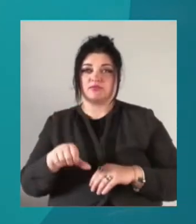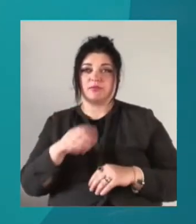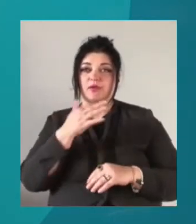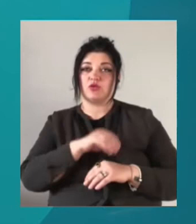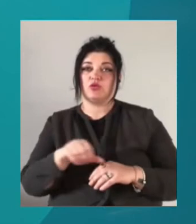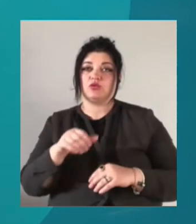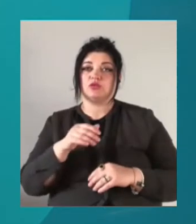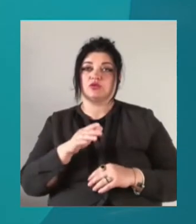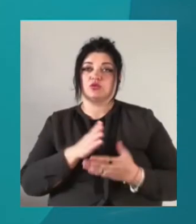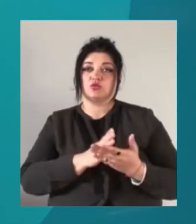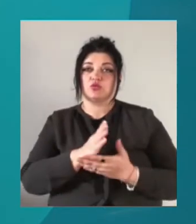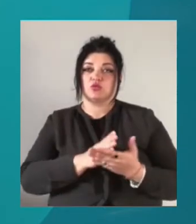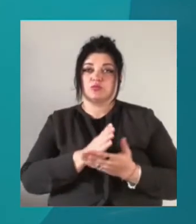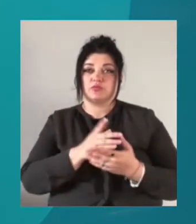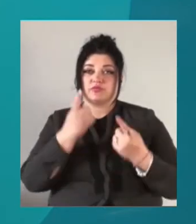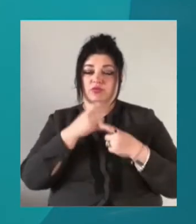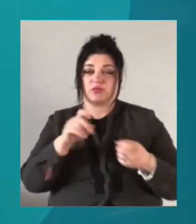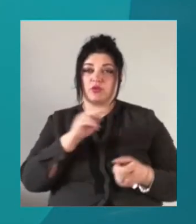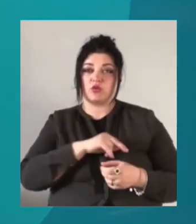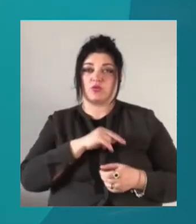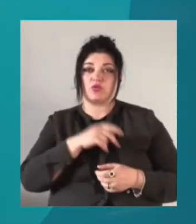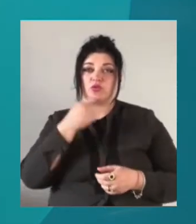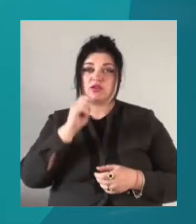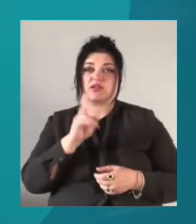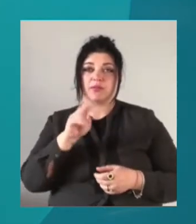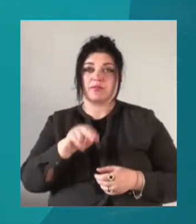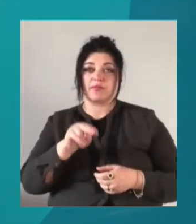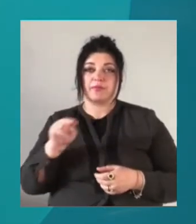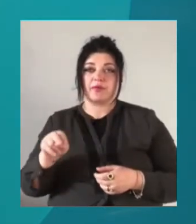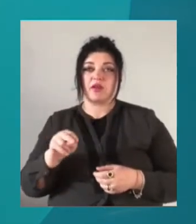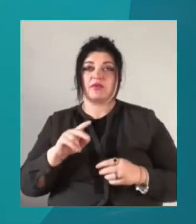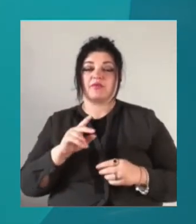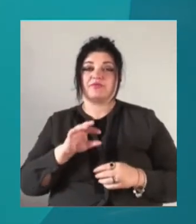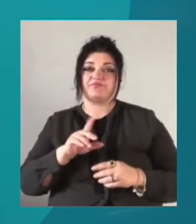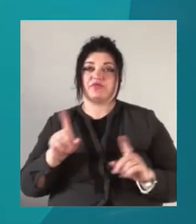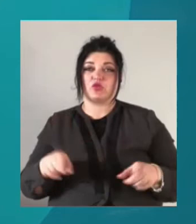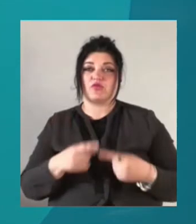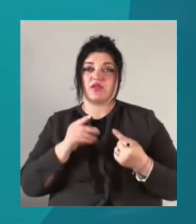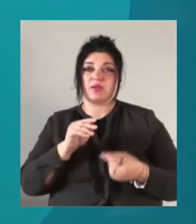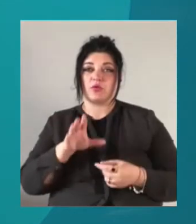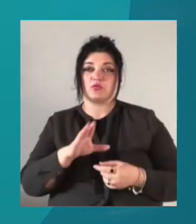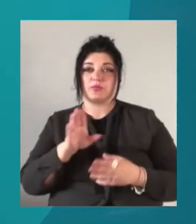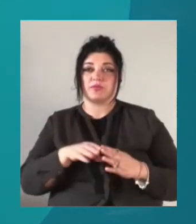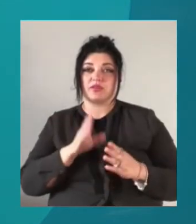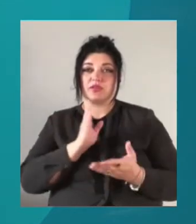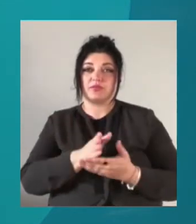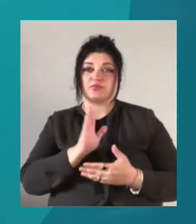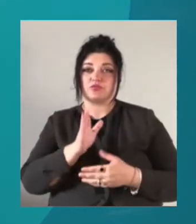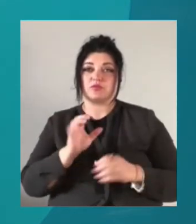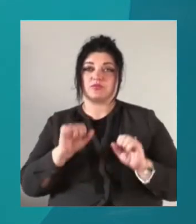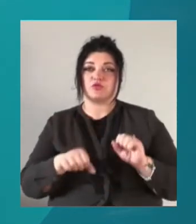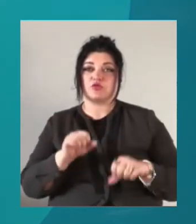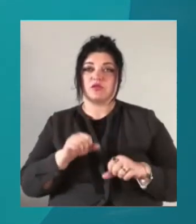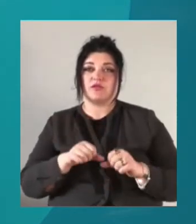сусідніх країн сповіщені про відновлення роботи українських КПП. Повноцінне відновлення пропуску на цих напрямках буде можливим, коли суміжні